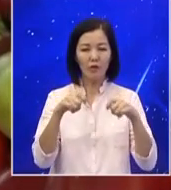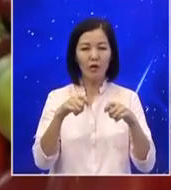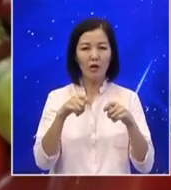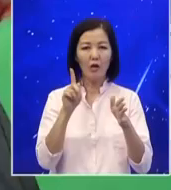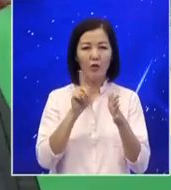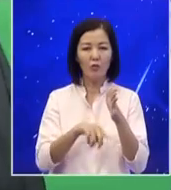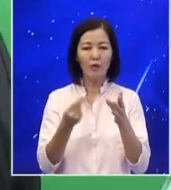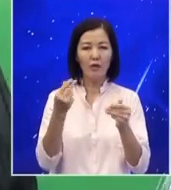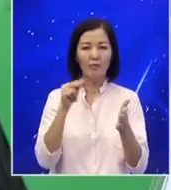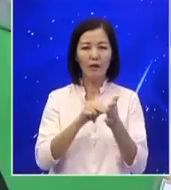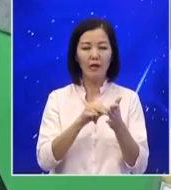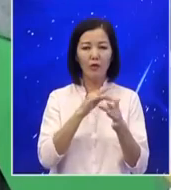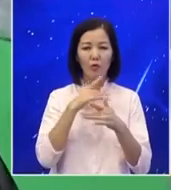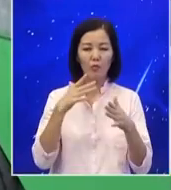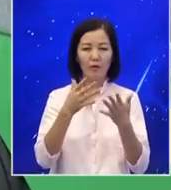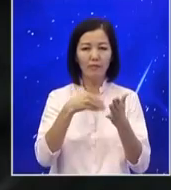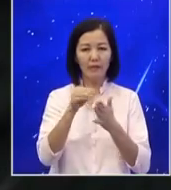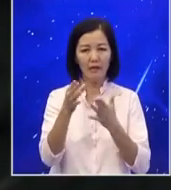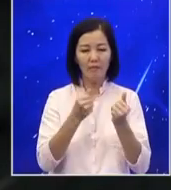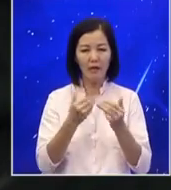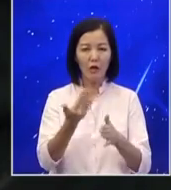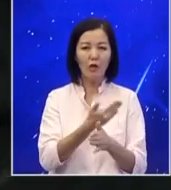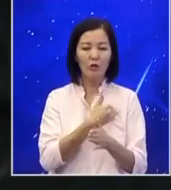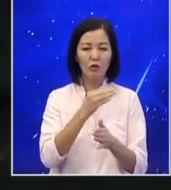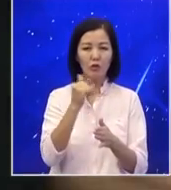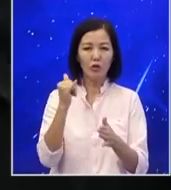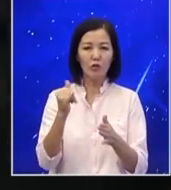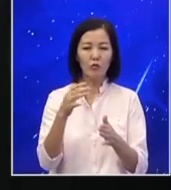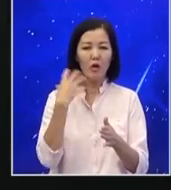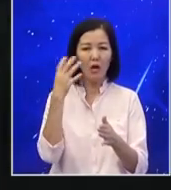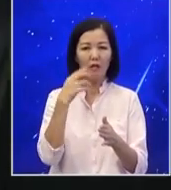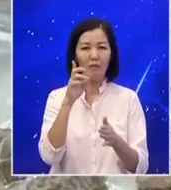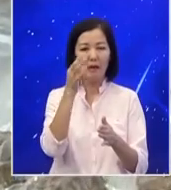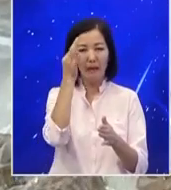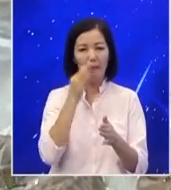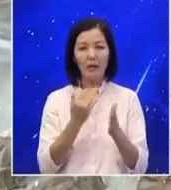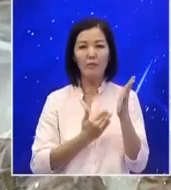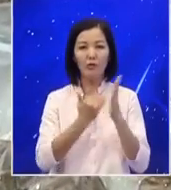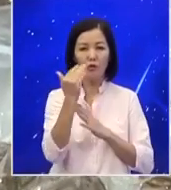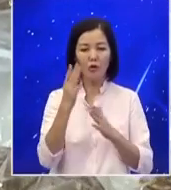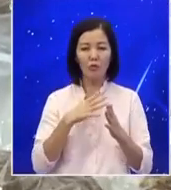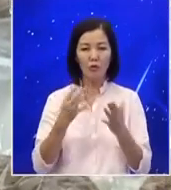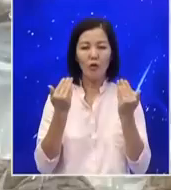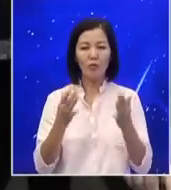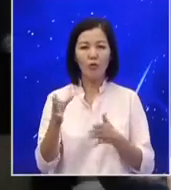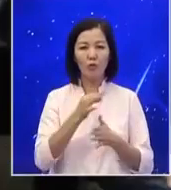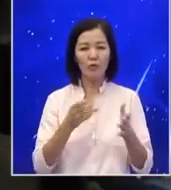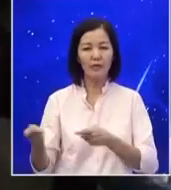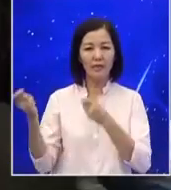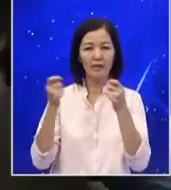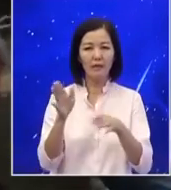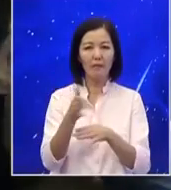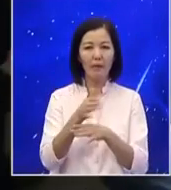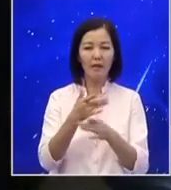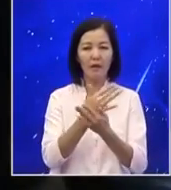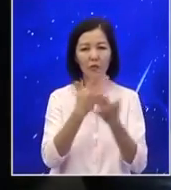бағадағы тауарларды қаптап алды. Жалпы сұраныс жетсу өңірінің алма мен балына жоғары болатын. Бүгін облыстан әкелінген балық өнімдерін